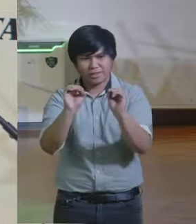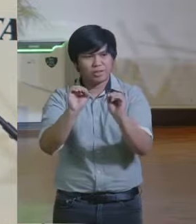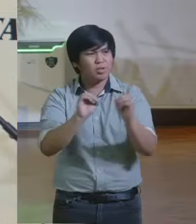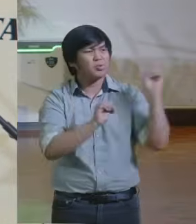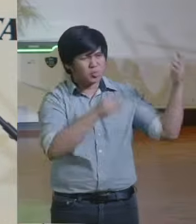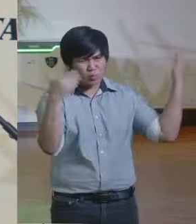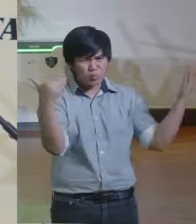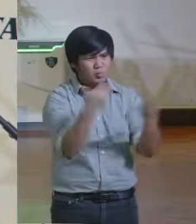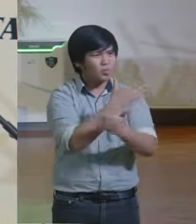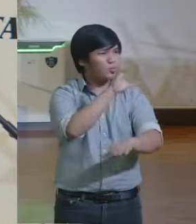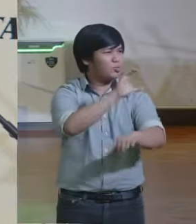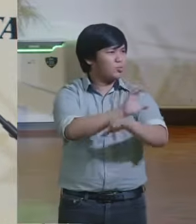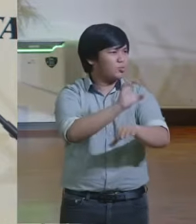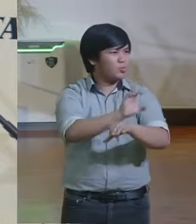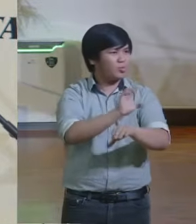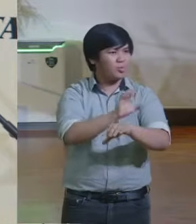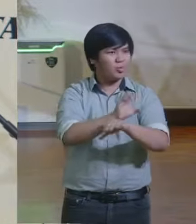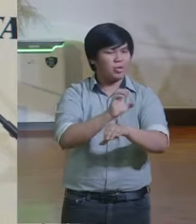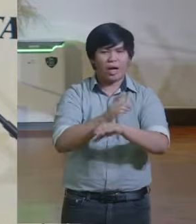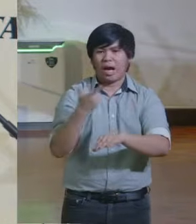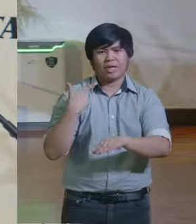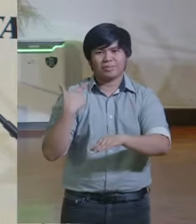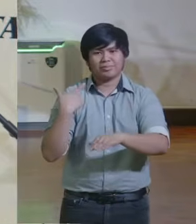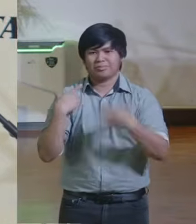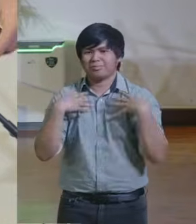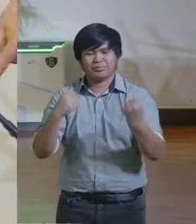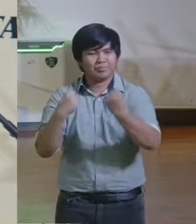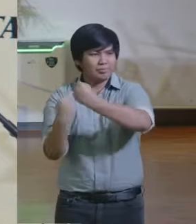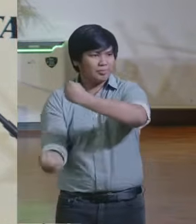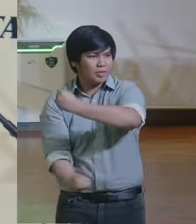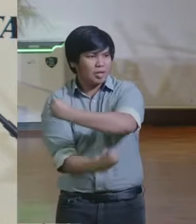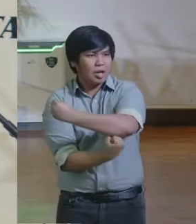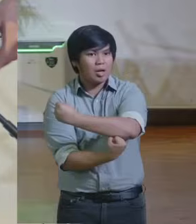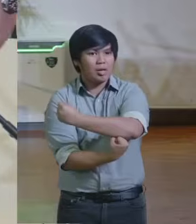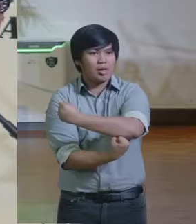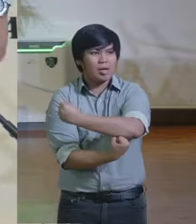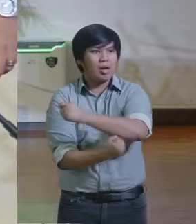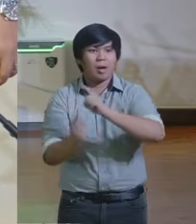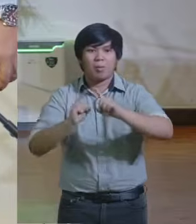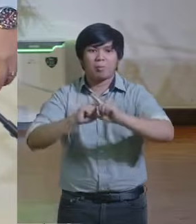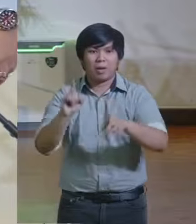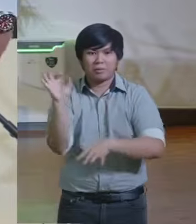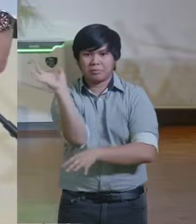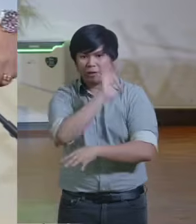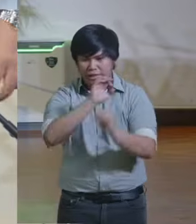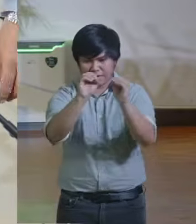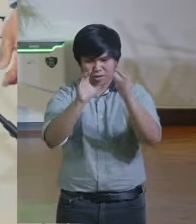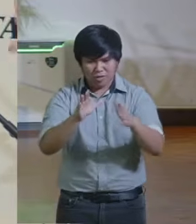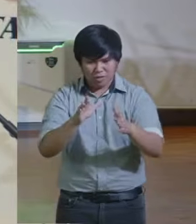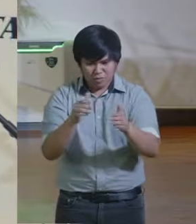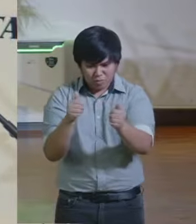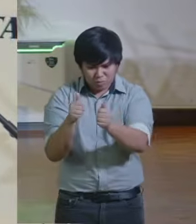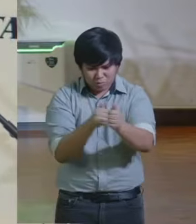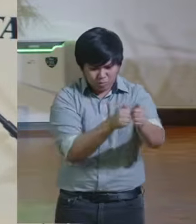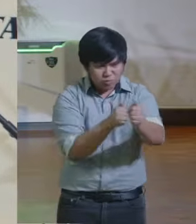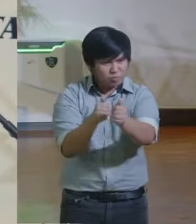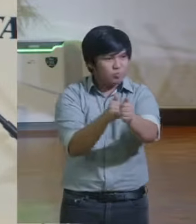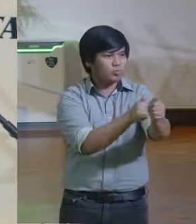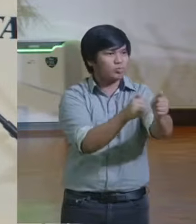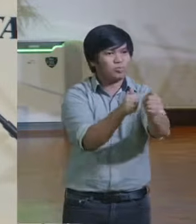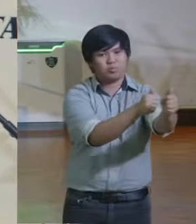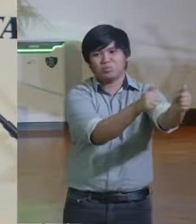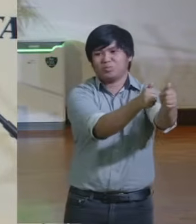mga kapatid. No? Katatayo lang. Sinusundan siya ng false teachers sa mga church na